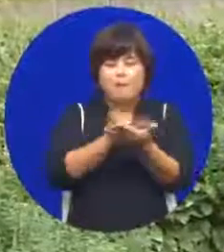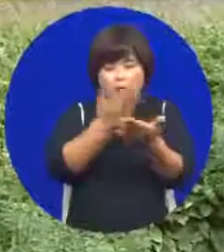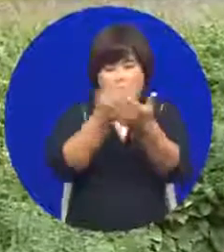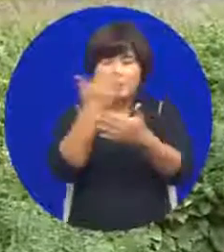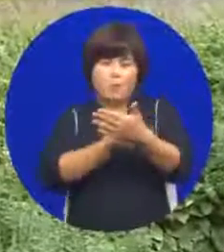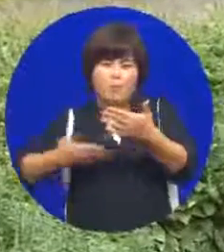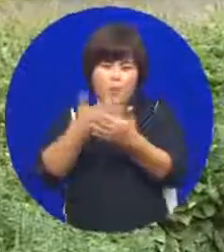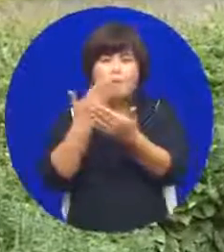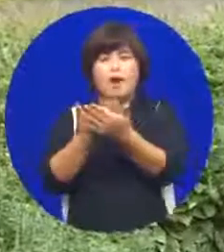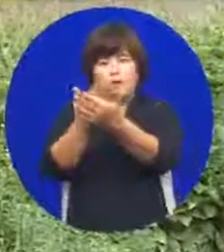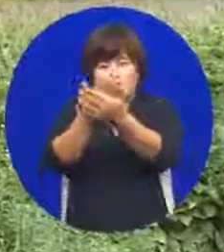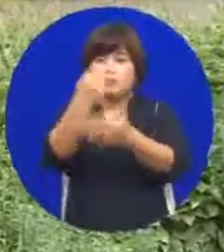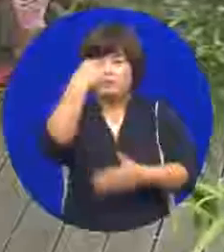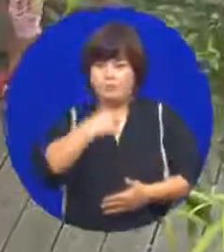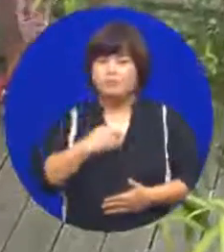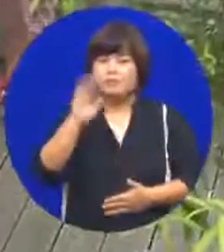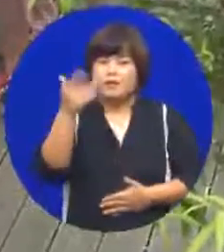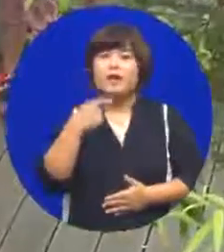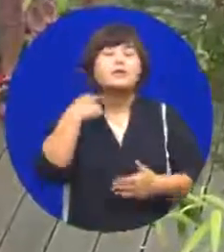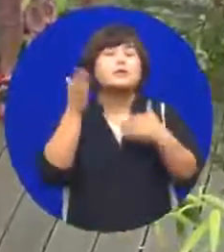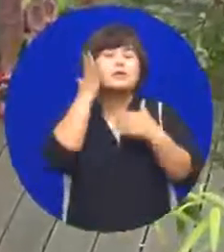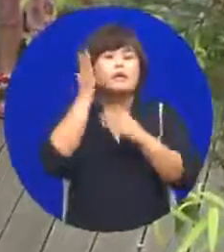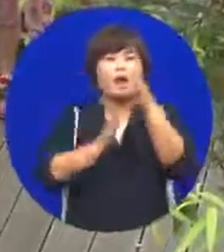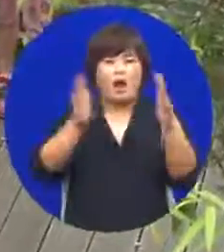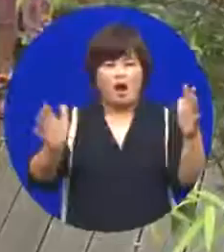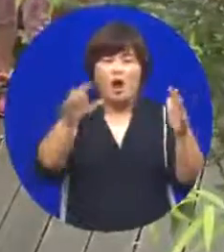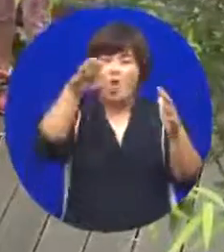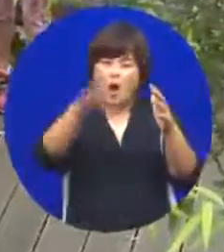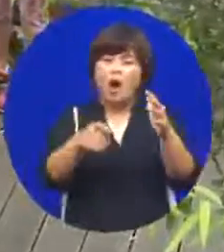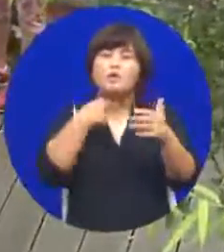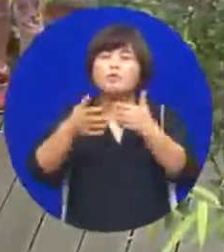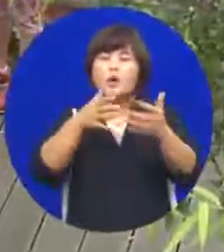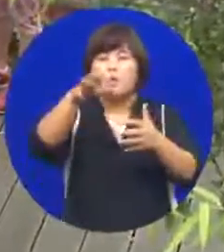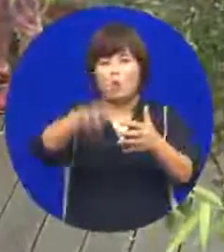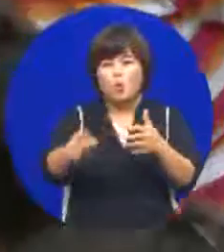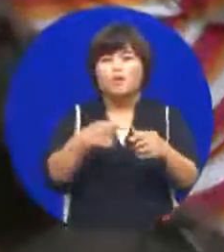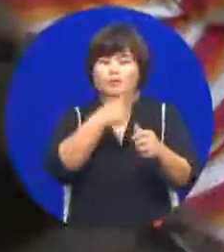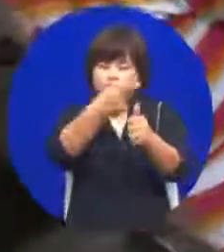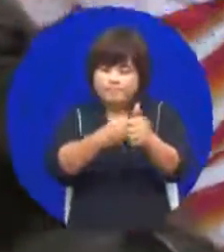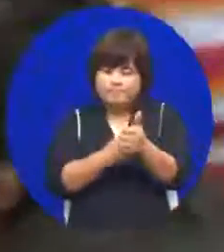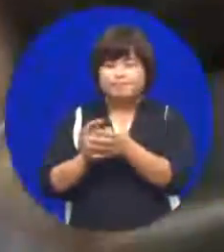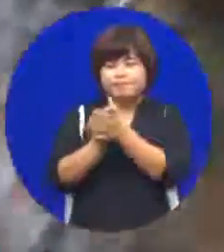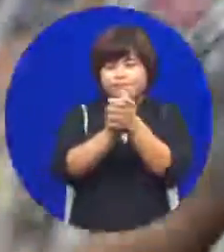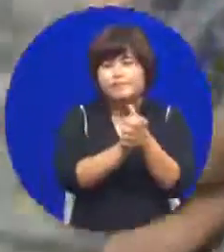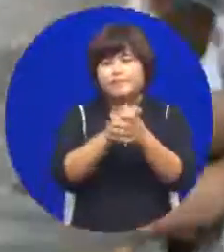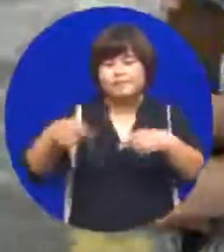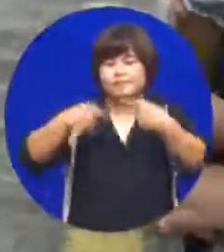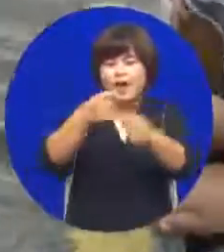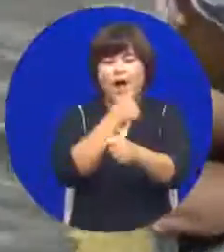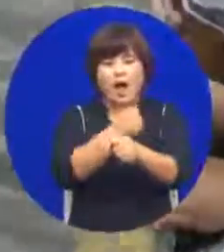정서 발달은 물론 신체 발달에도 좋은 유아숲 체험원. 설명보다는 아이들이 친숙하게 다가갈 수